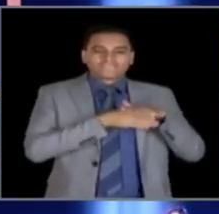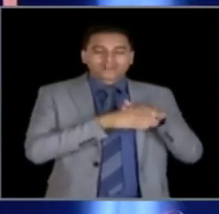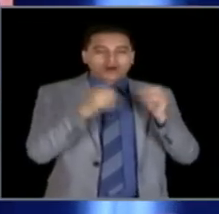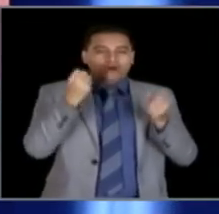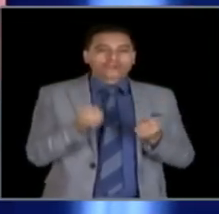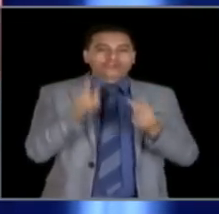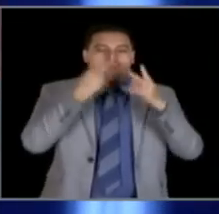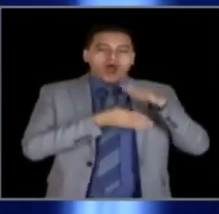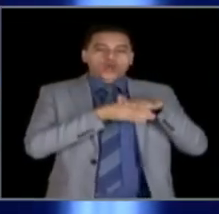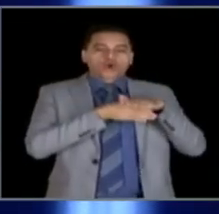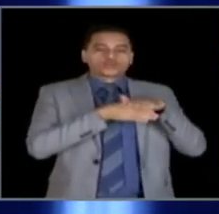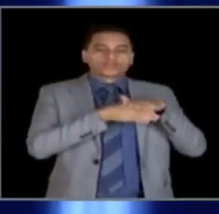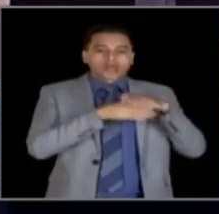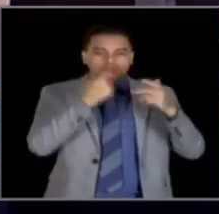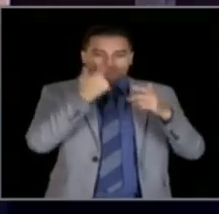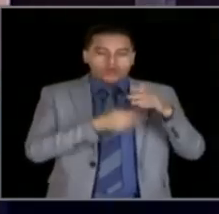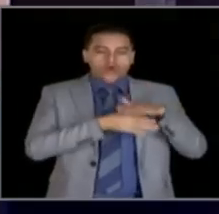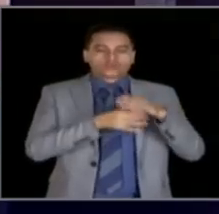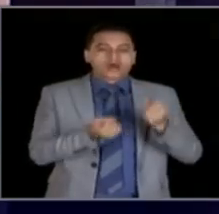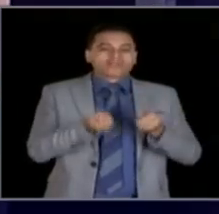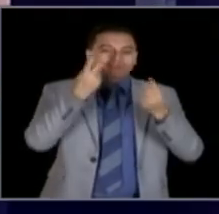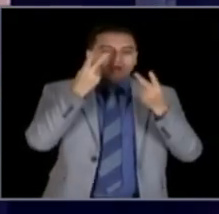اتنشر الكتاب ده سنة 1982،